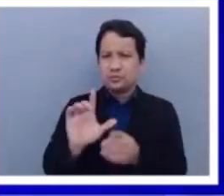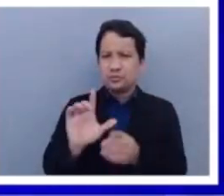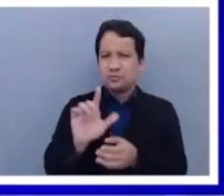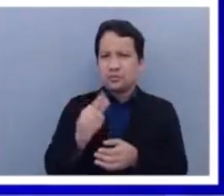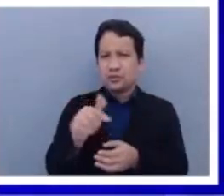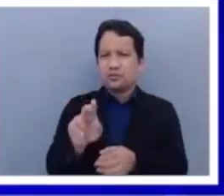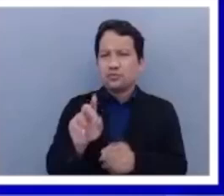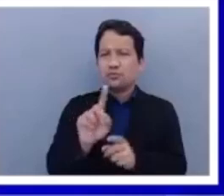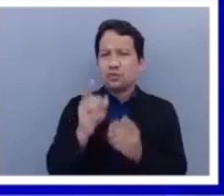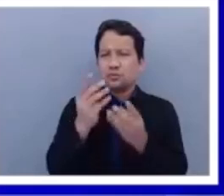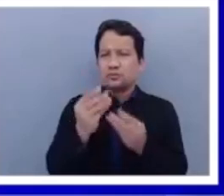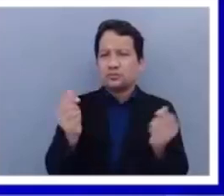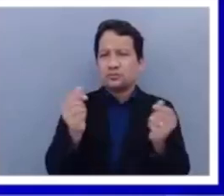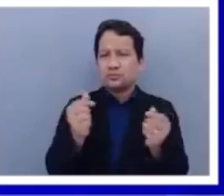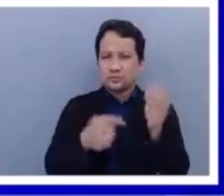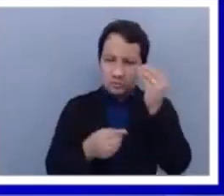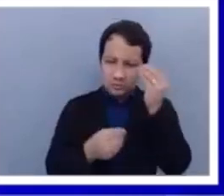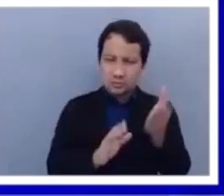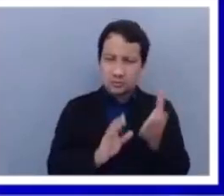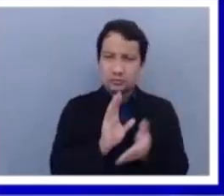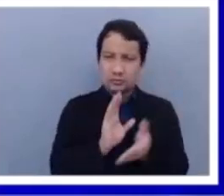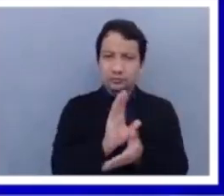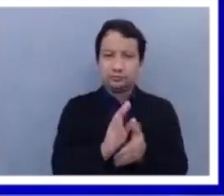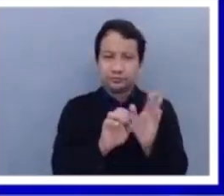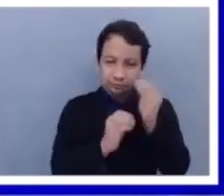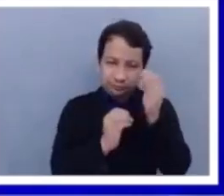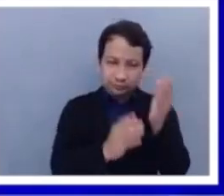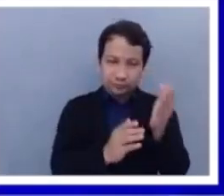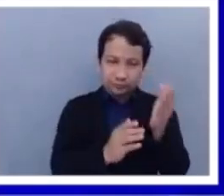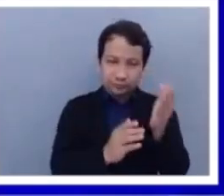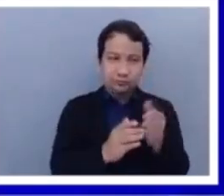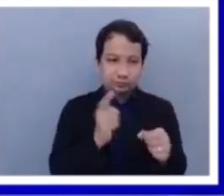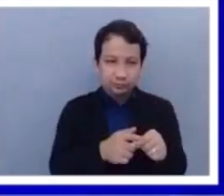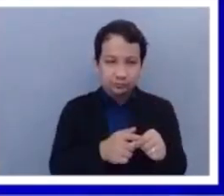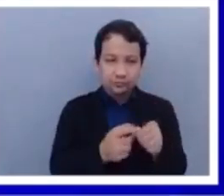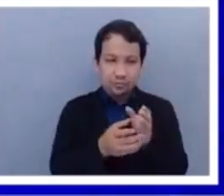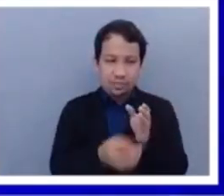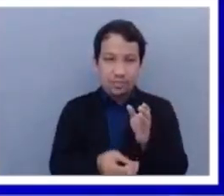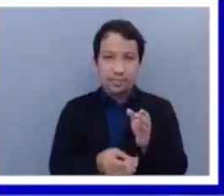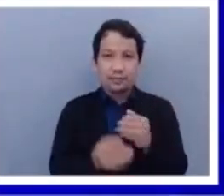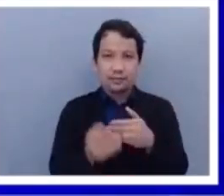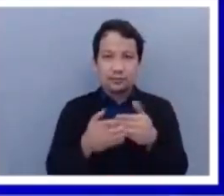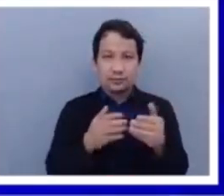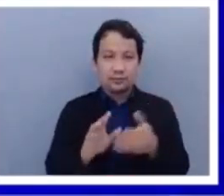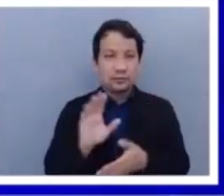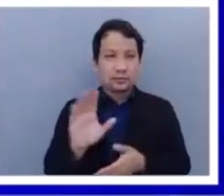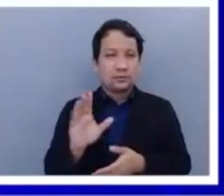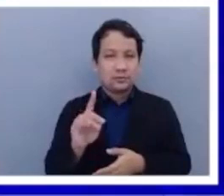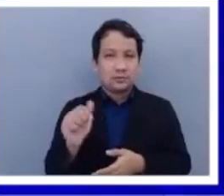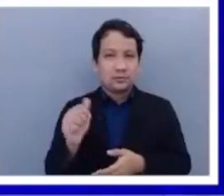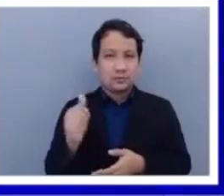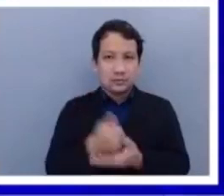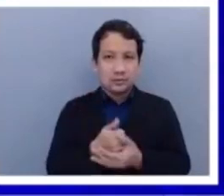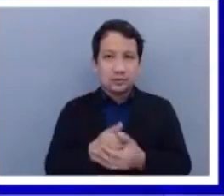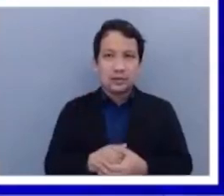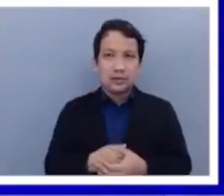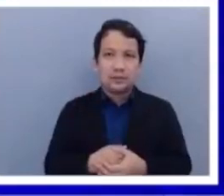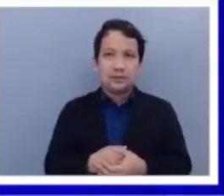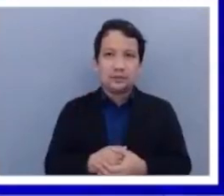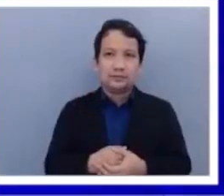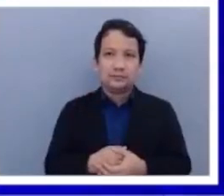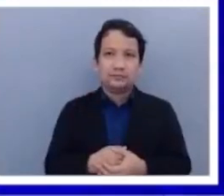mga intervention na ito? For example, yung fuel subsidy, kung meron lang po tayong datos. Thank you po. Doon